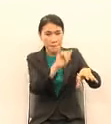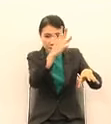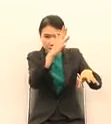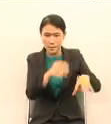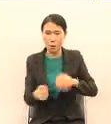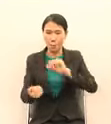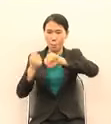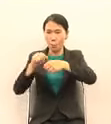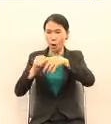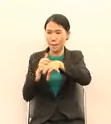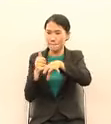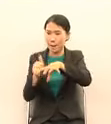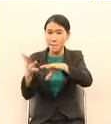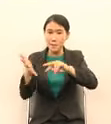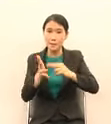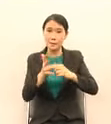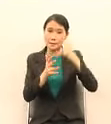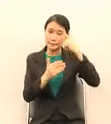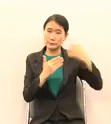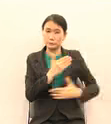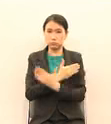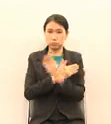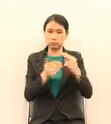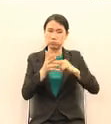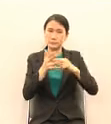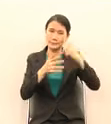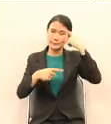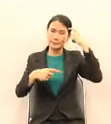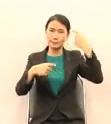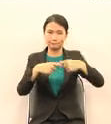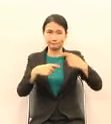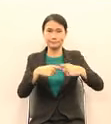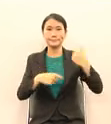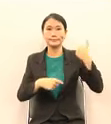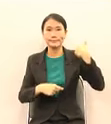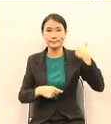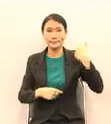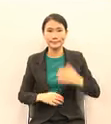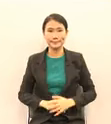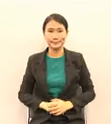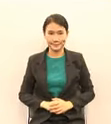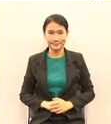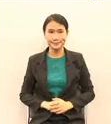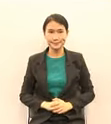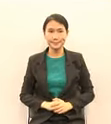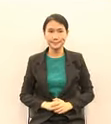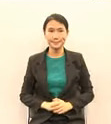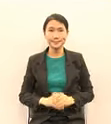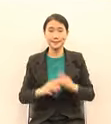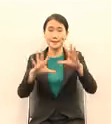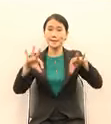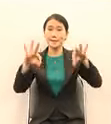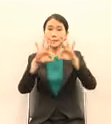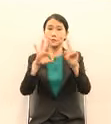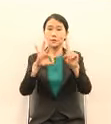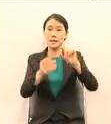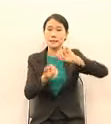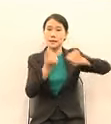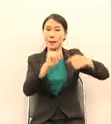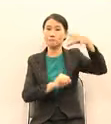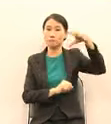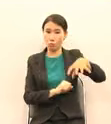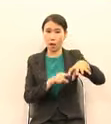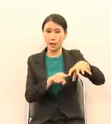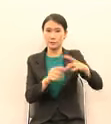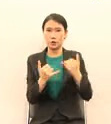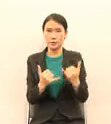ปติดตามนะผู้สัมผัสใกล้ชิดเนี่ยจะเป็นเรื่องที่ยากทีเดียวนะครับเพราะฉะนั้นเนี่ยสนามมวยขนาดนี้เ